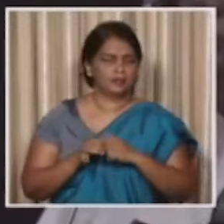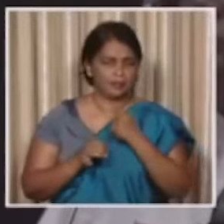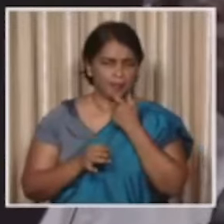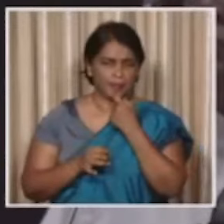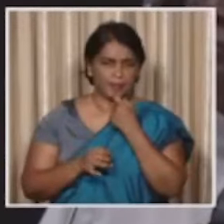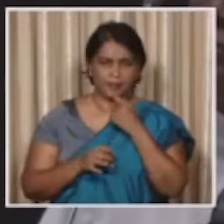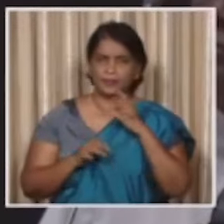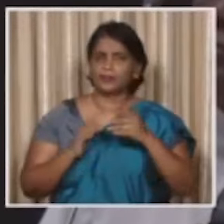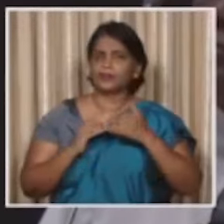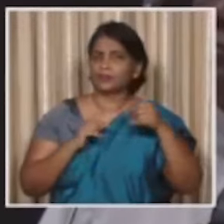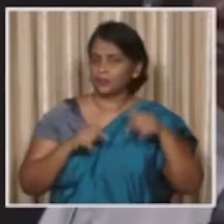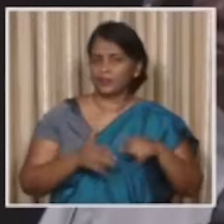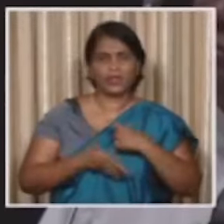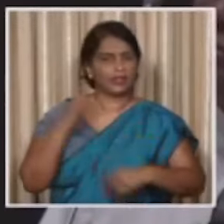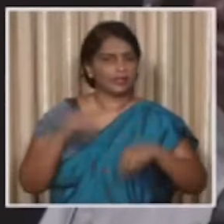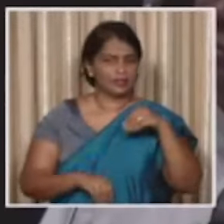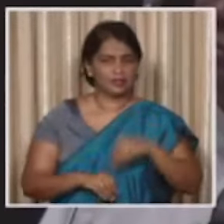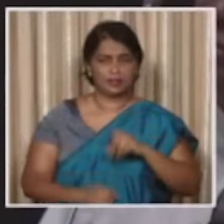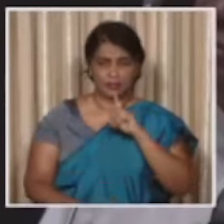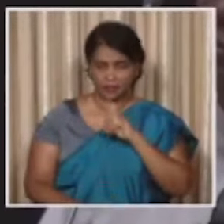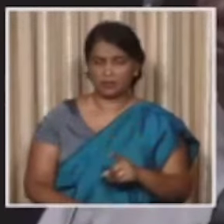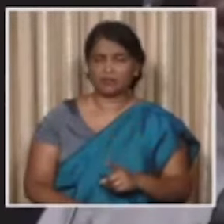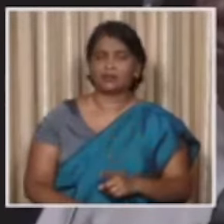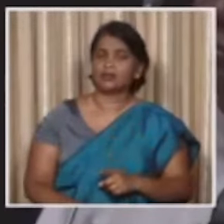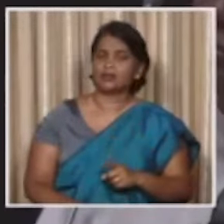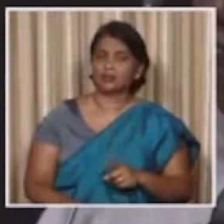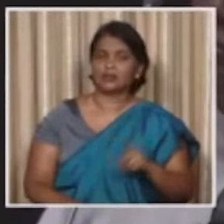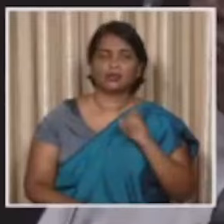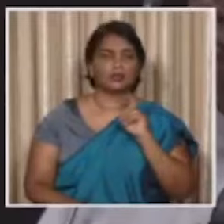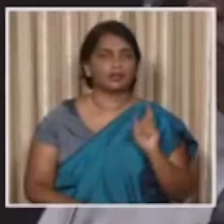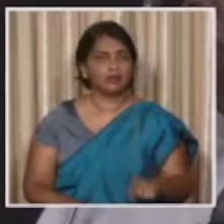ප්‍රශ්න. ඊළඟට දැන් ඡන්දය ප්‍රකාශ කරාම ඒකට